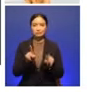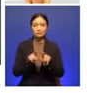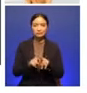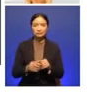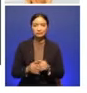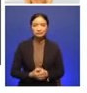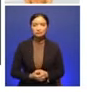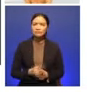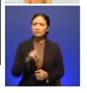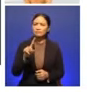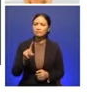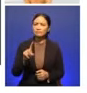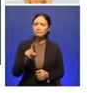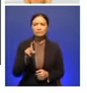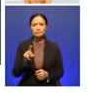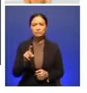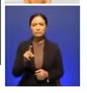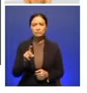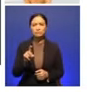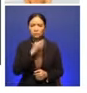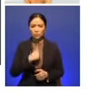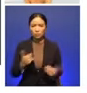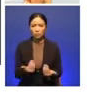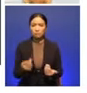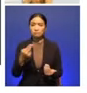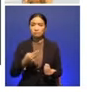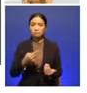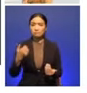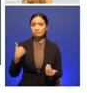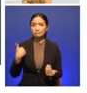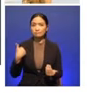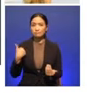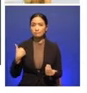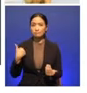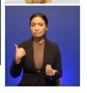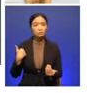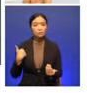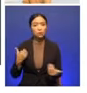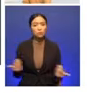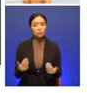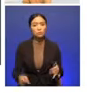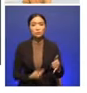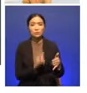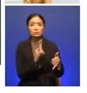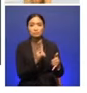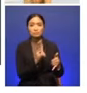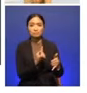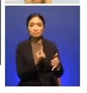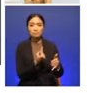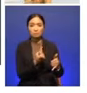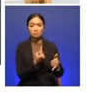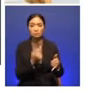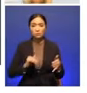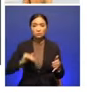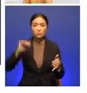เอ๊ะถ้าเรามีลูกหลานเนี่ยนะครับปัจจุบันนี้ลูกหลานเนี่ยถ้าเรามีลูกหนึ่งคนเนี่ยเราจะมีผู้ใหญ่อย่างน้